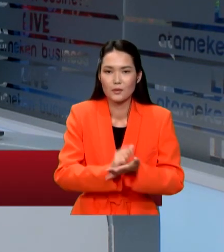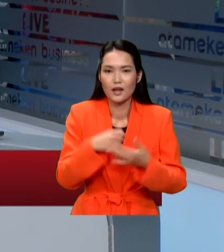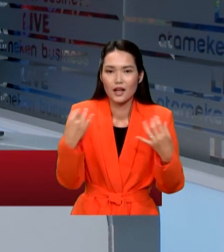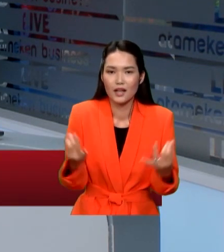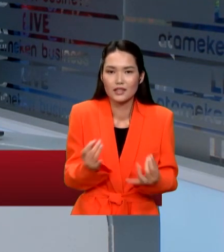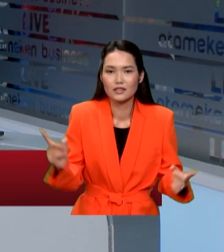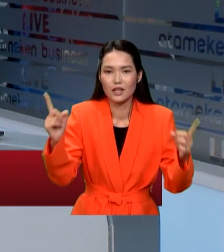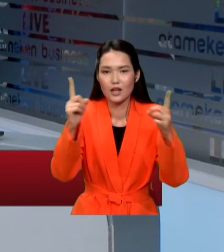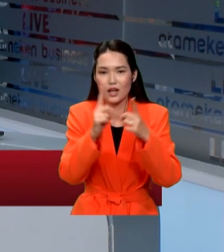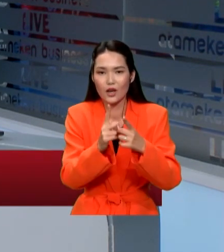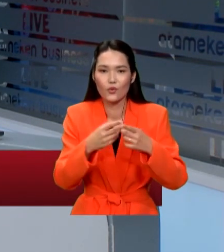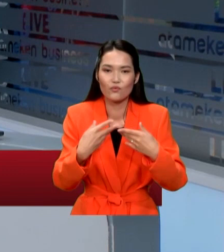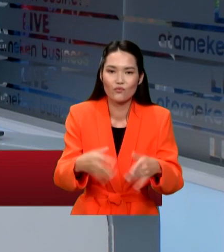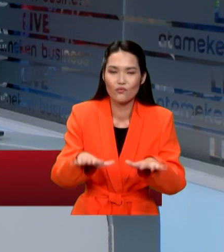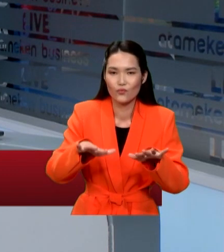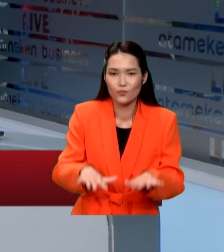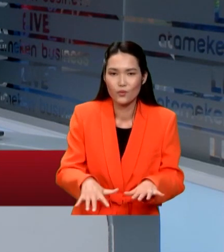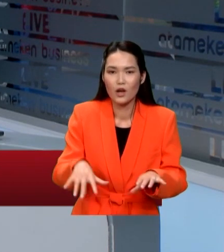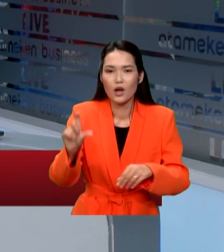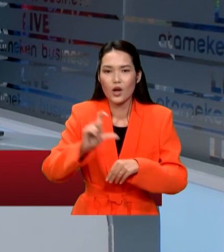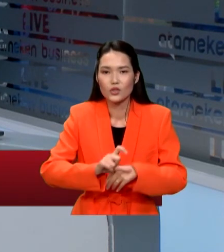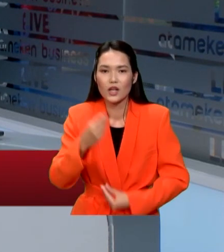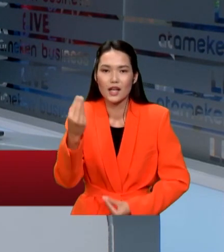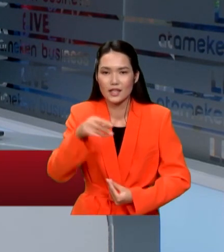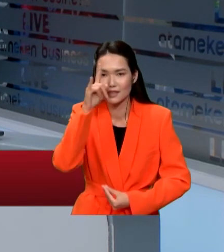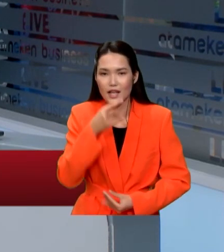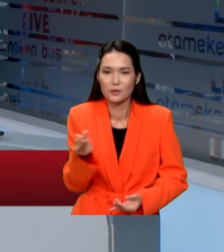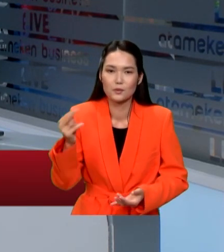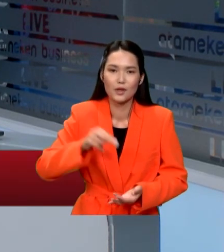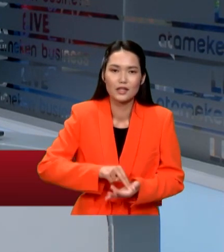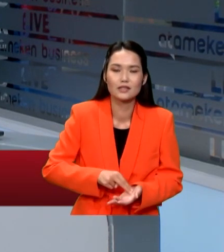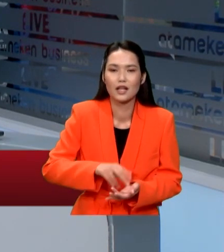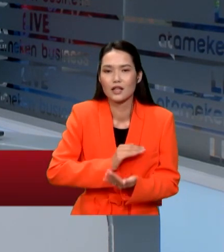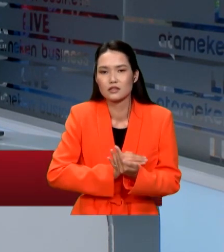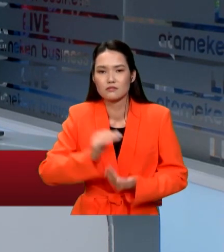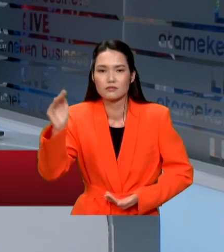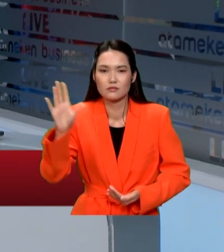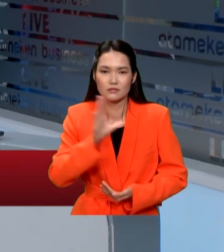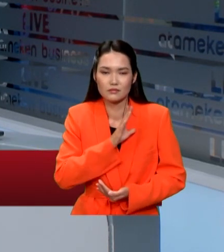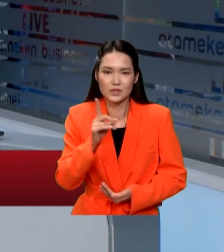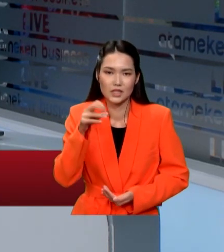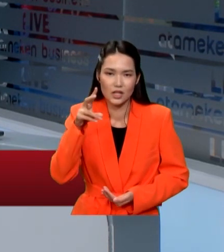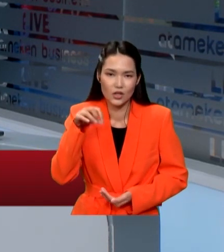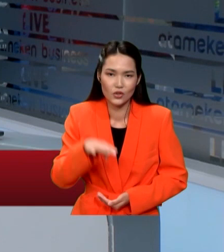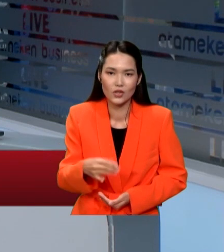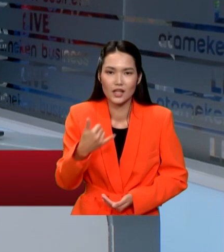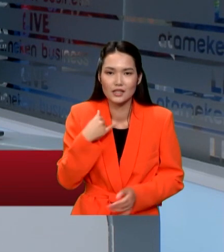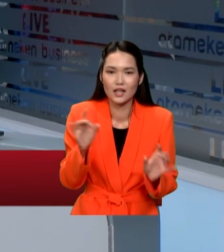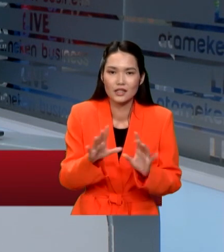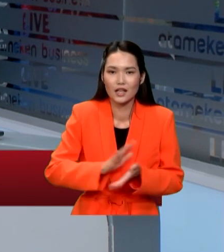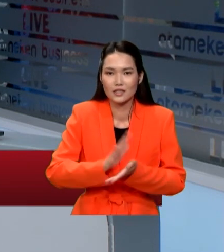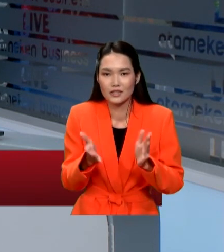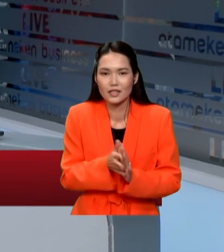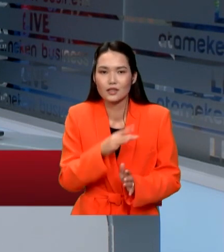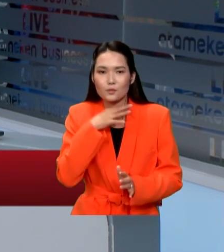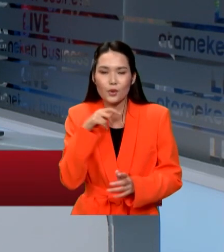интересными встречами и выставками. По итогам игр Казахстан стал безусловным лидером в медальном зачете. Наши атлеты завоевали так